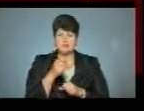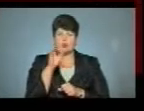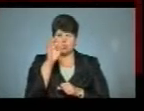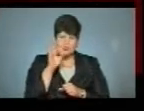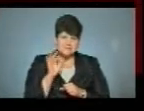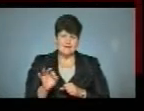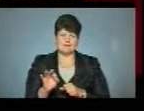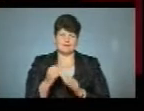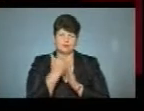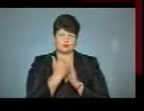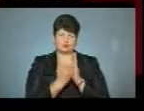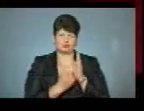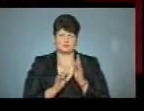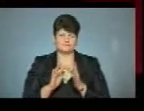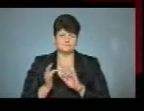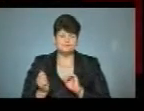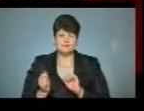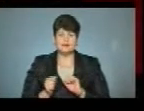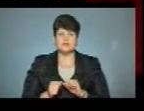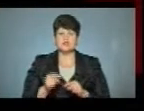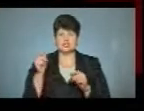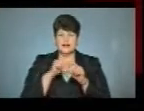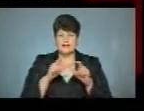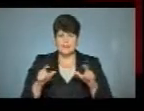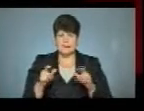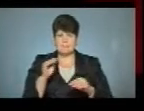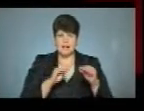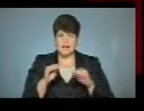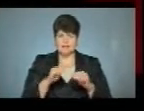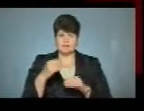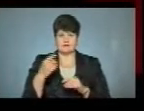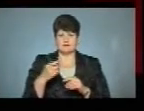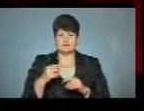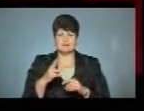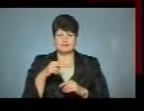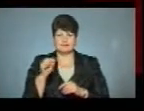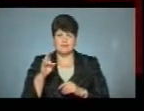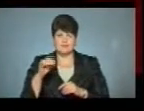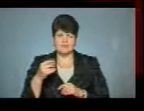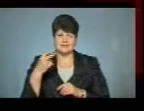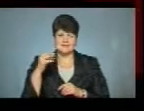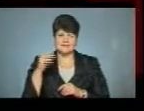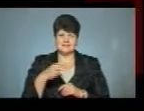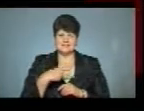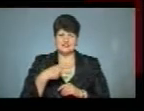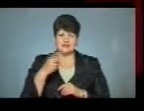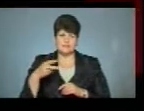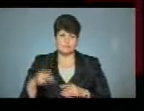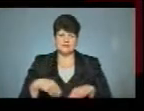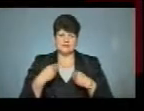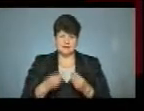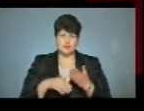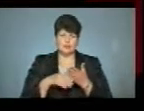протоколів. Шкільне приладдя з Данії вартістю майже 20 тисяч євро передали волонтери 4 школам